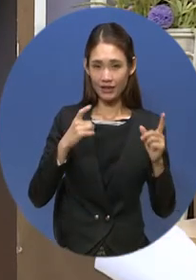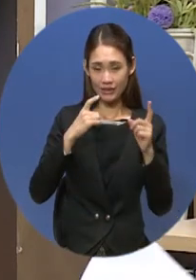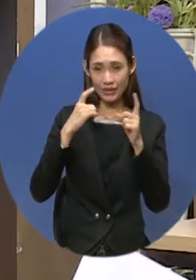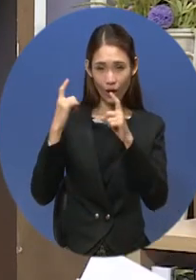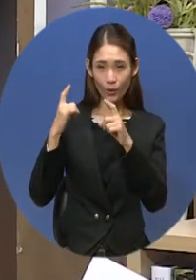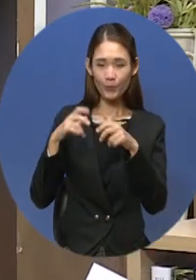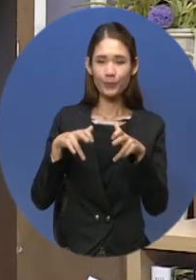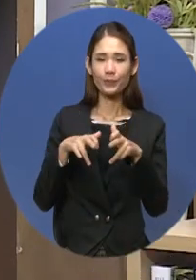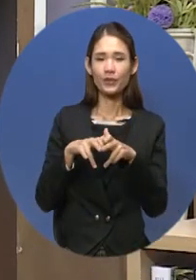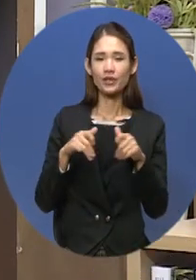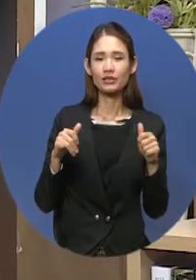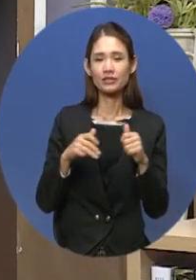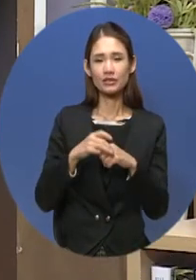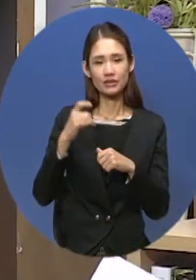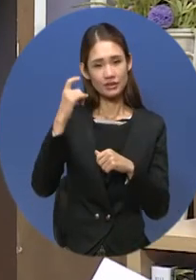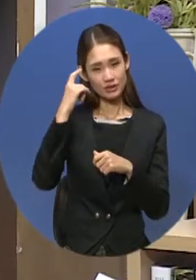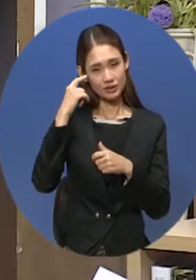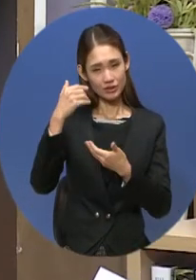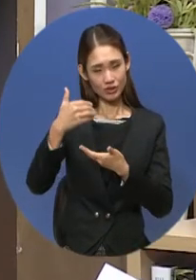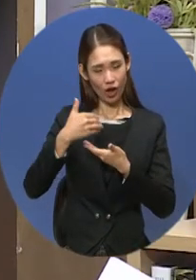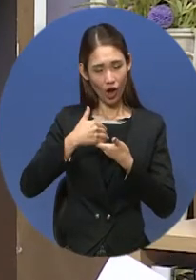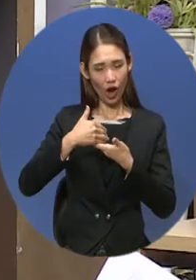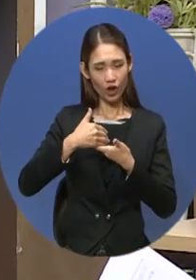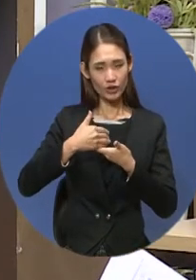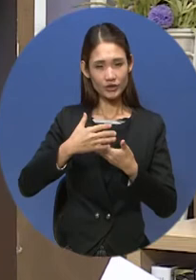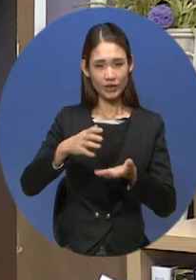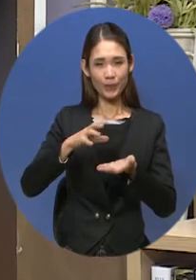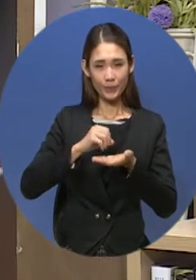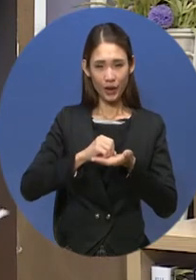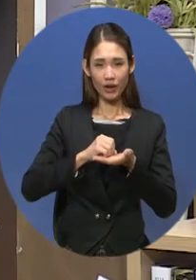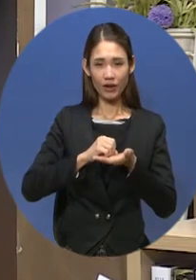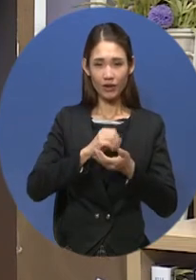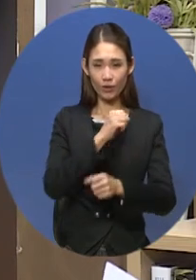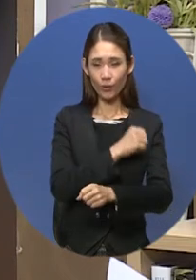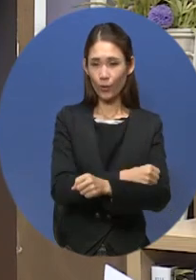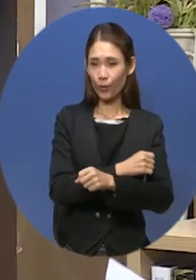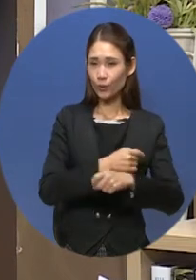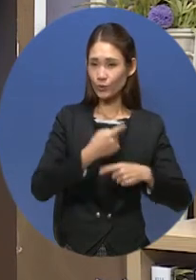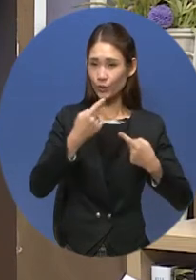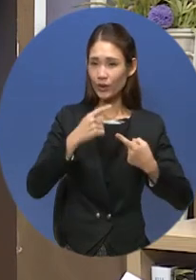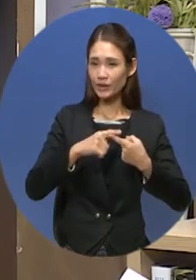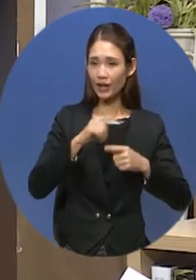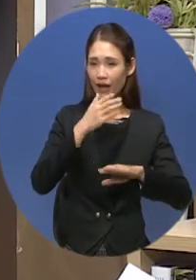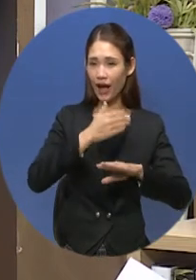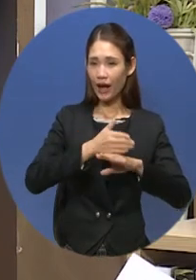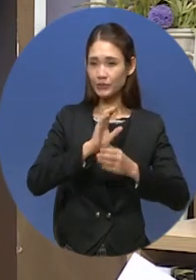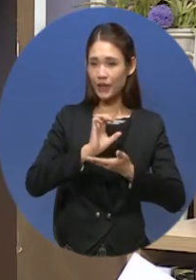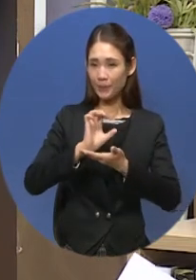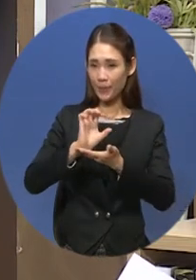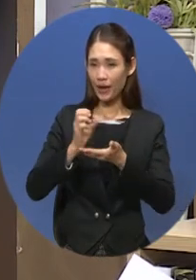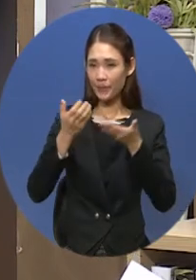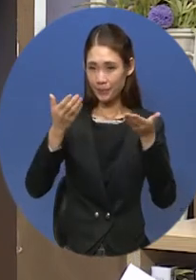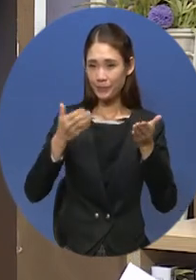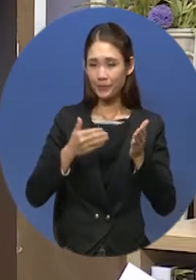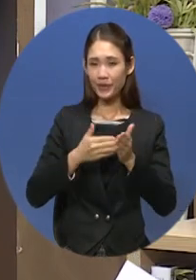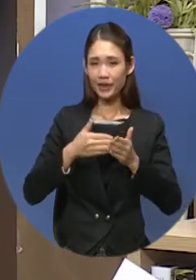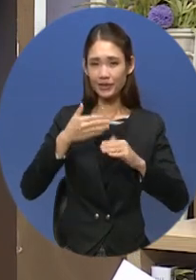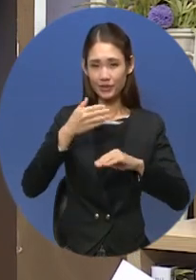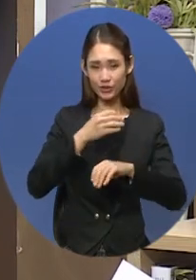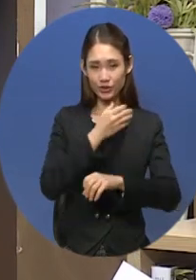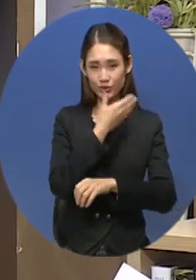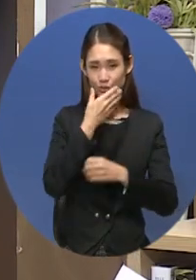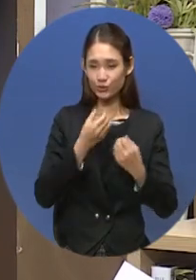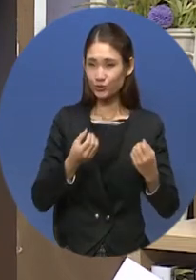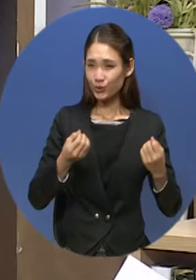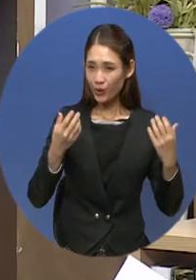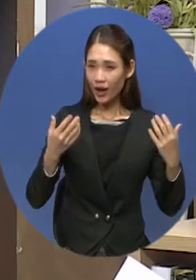기념해서 장애인들의 의견을 적극 반영한 공로로 감사패를 수상을 네. 하셨더라고요. 네. 축하드립니다.